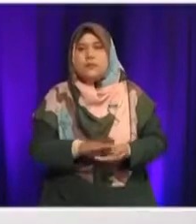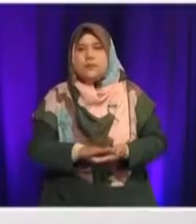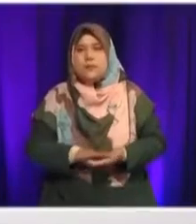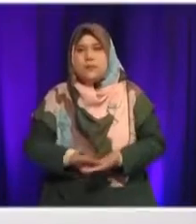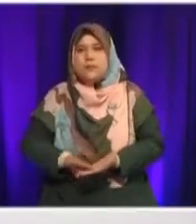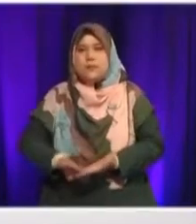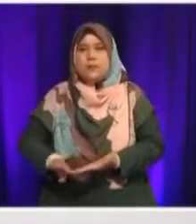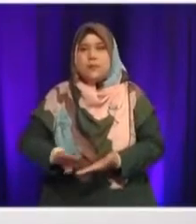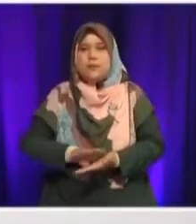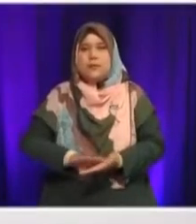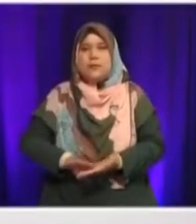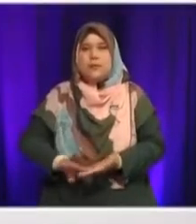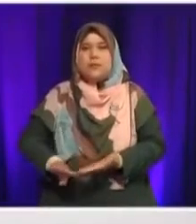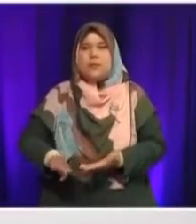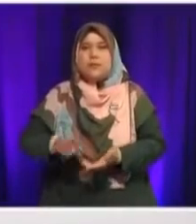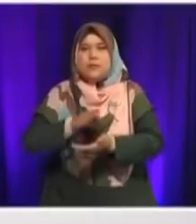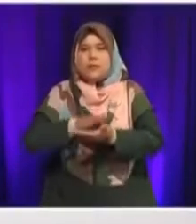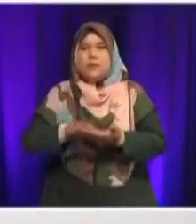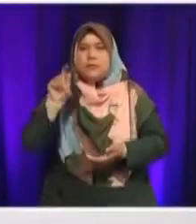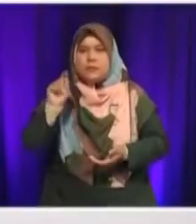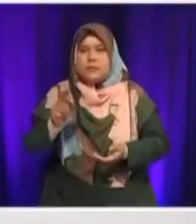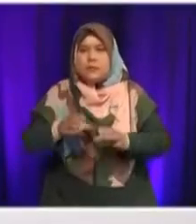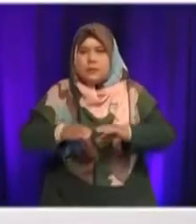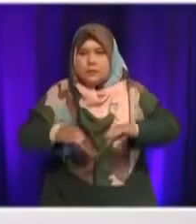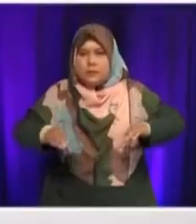pastikan mesti bersih